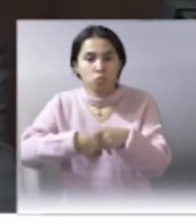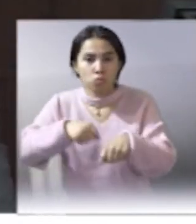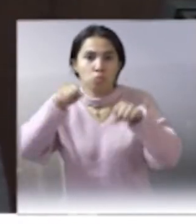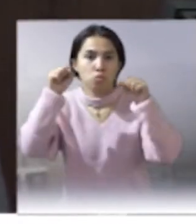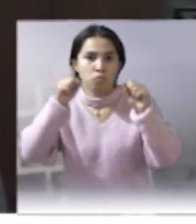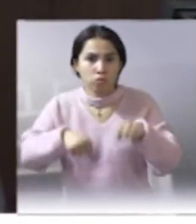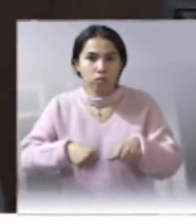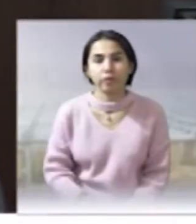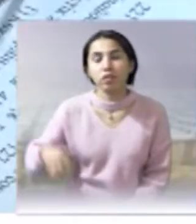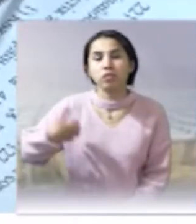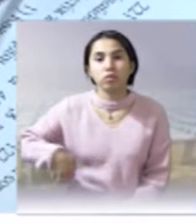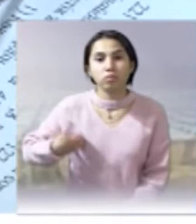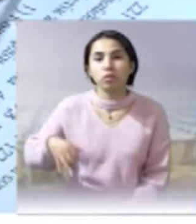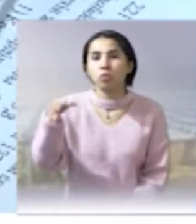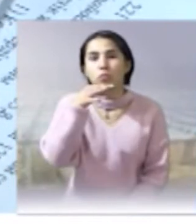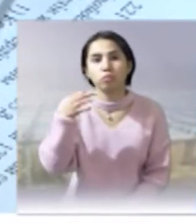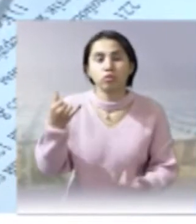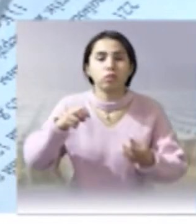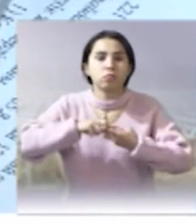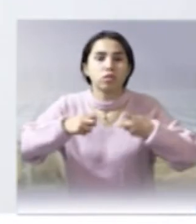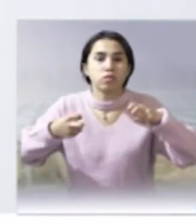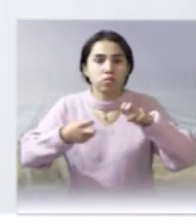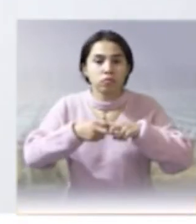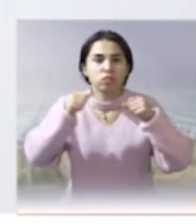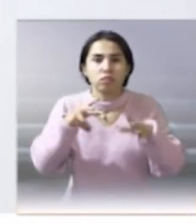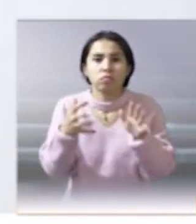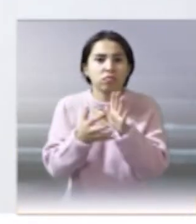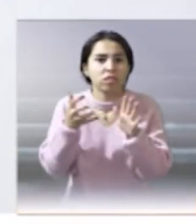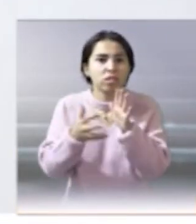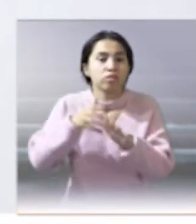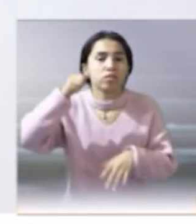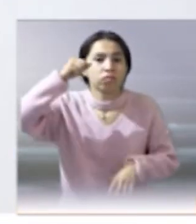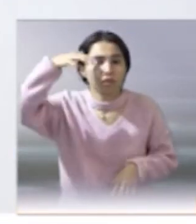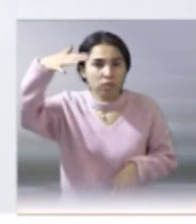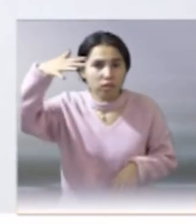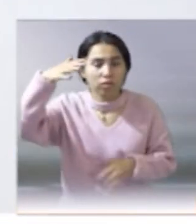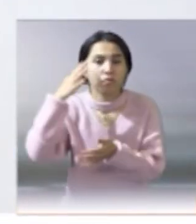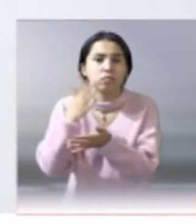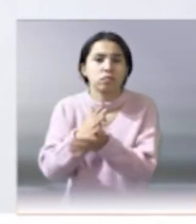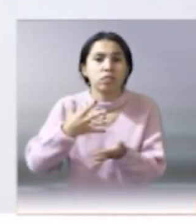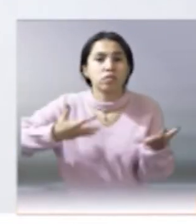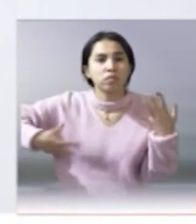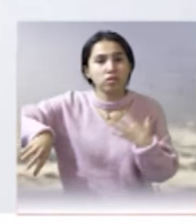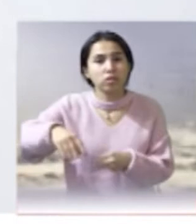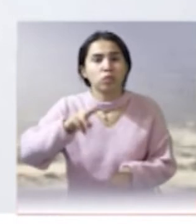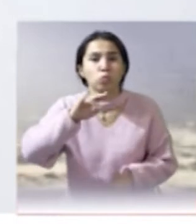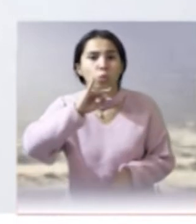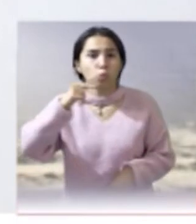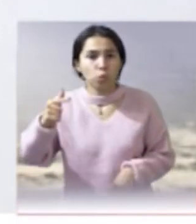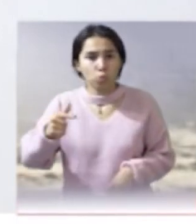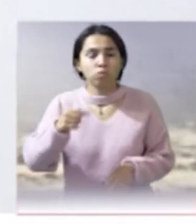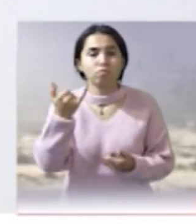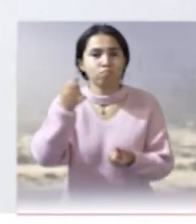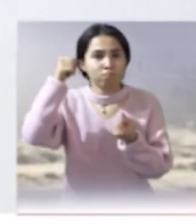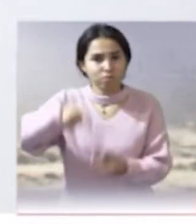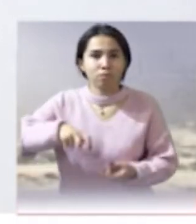миллиардов тенге. Нагрузка предприятий по переработке мяса и молока увеличится на 20-25%.